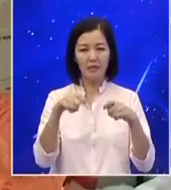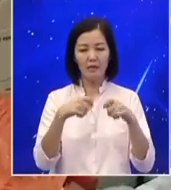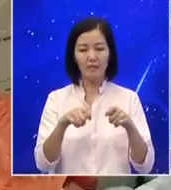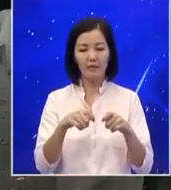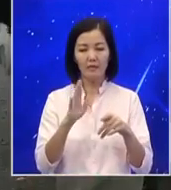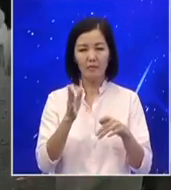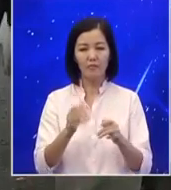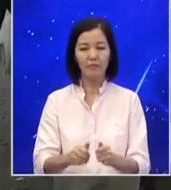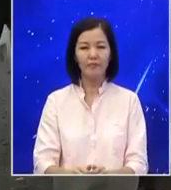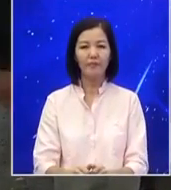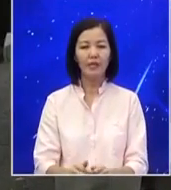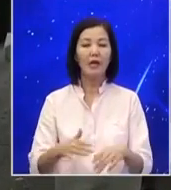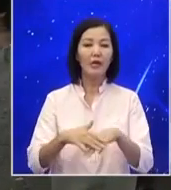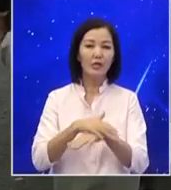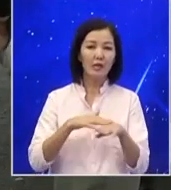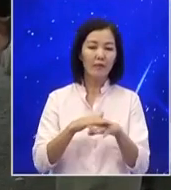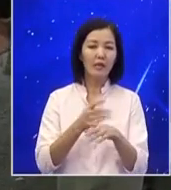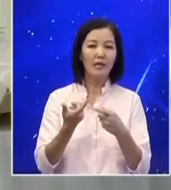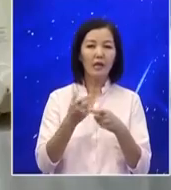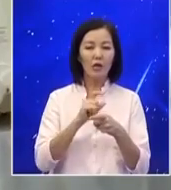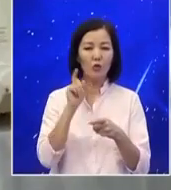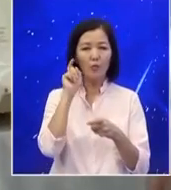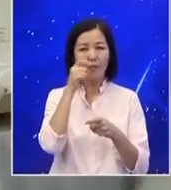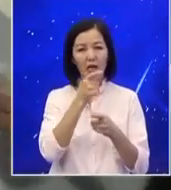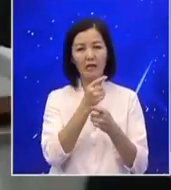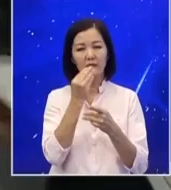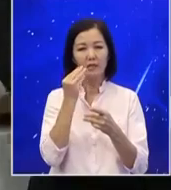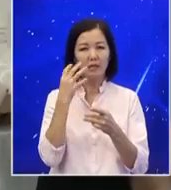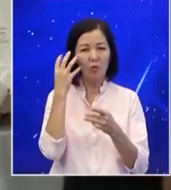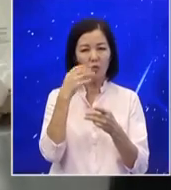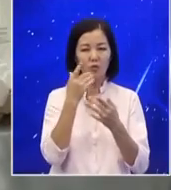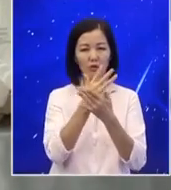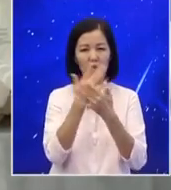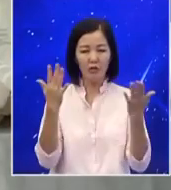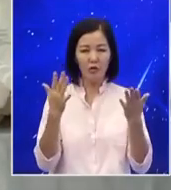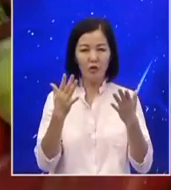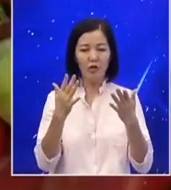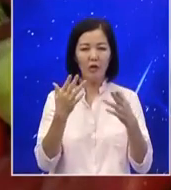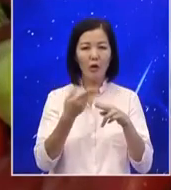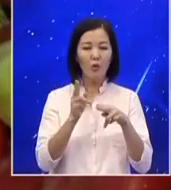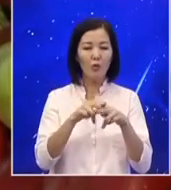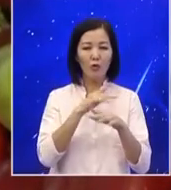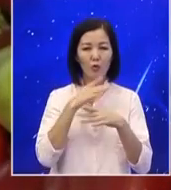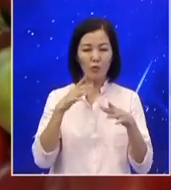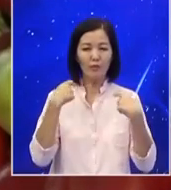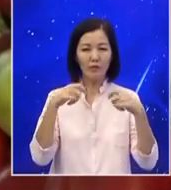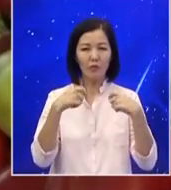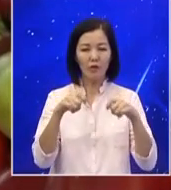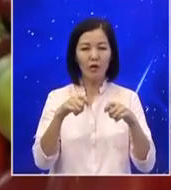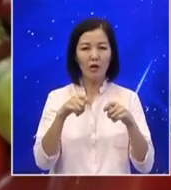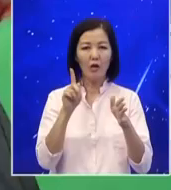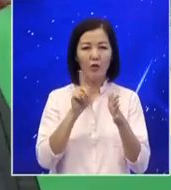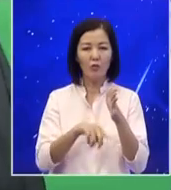100-ден 120-ға. Жәрменкеде картоп, сәбіз, пияз, қырыққабат және тағы басқа көкөністердің саудасы қызды. Елордалықтар қолжетімді